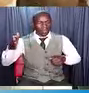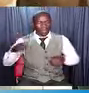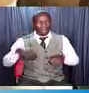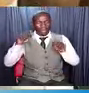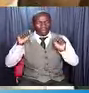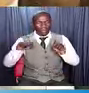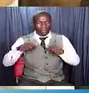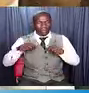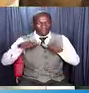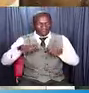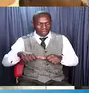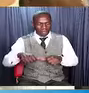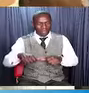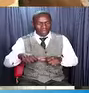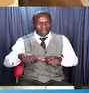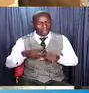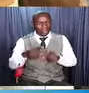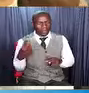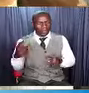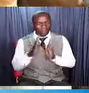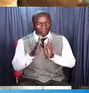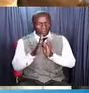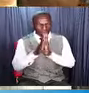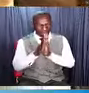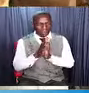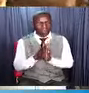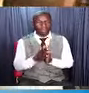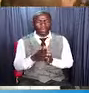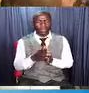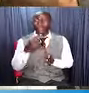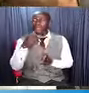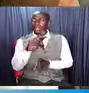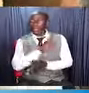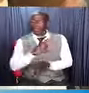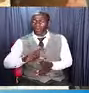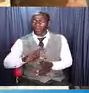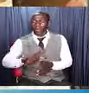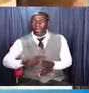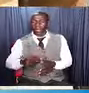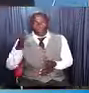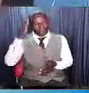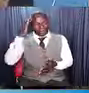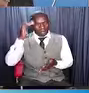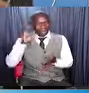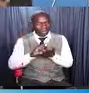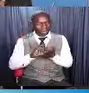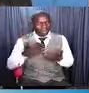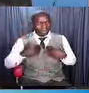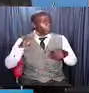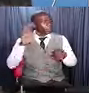Ujaliwe kukaa. Kila mmoja amuombe Mungu. Everyone to pray. Mwambie Bwana, nimetambua God, tena maombi